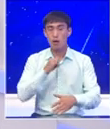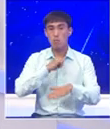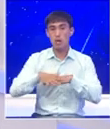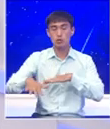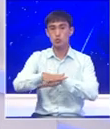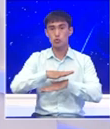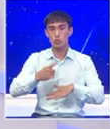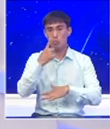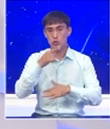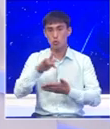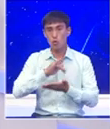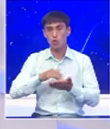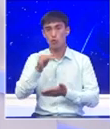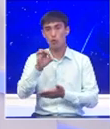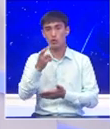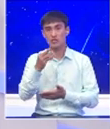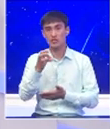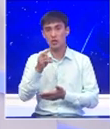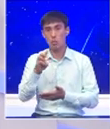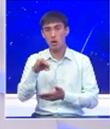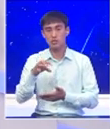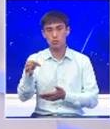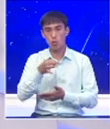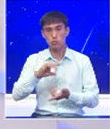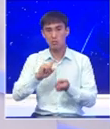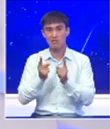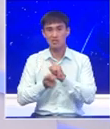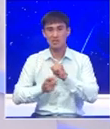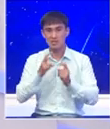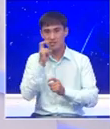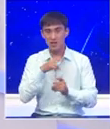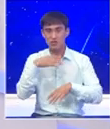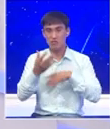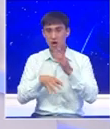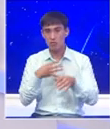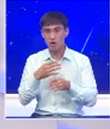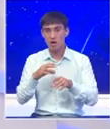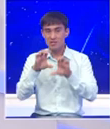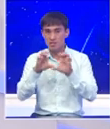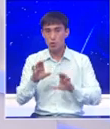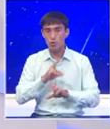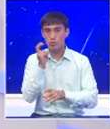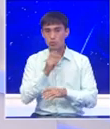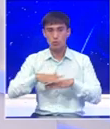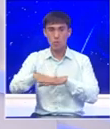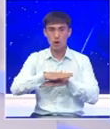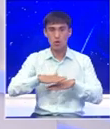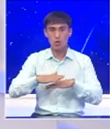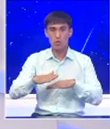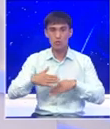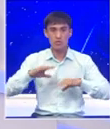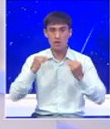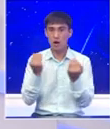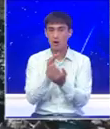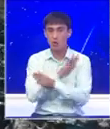Пляжную зону близ города Форт-Шевченко в Мангыстауской области превратили в стихийную свалку. Этот несанкционированный мусорный полигон ничем не